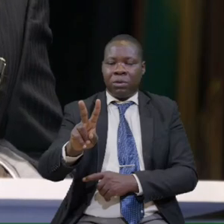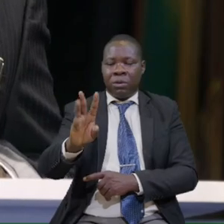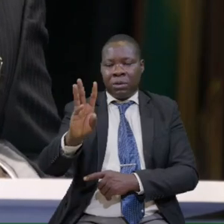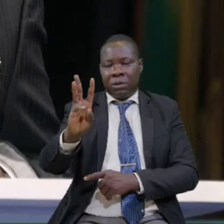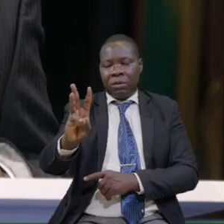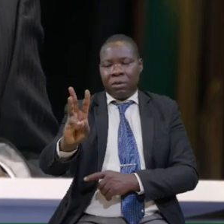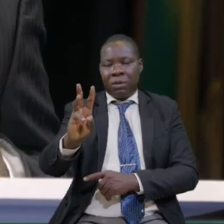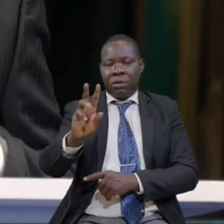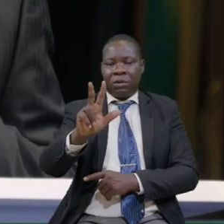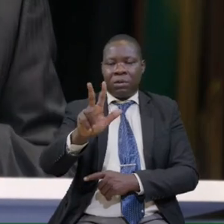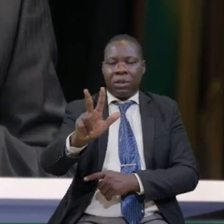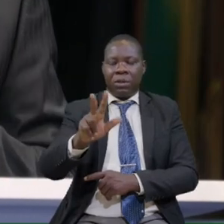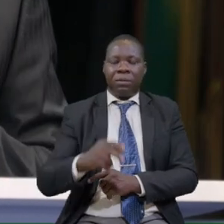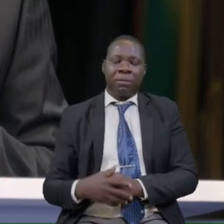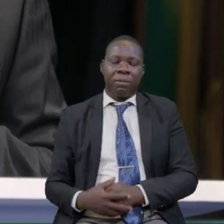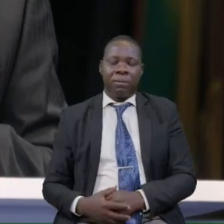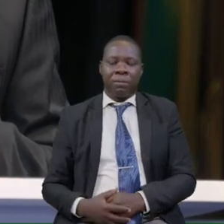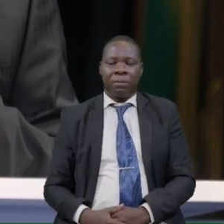+234 91 5 4 4 4 9 2 6 3.